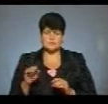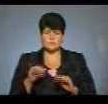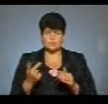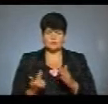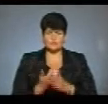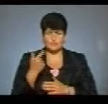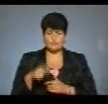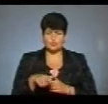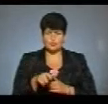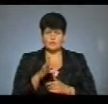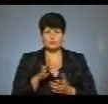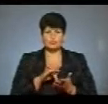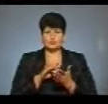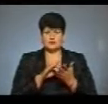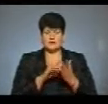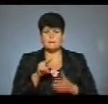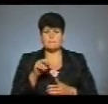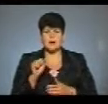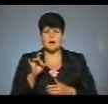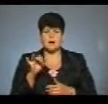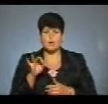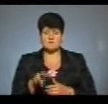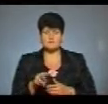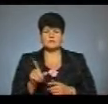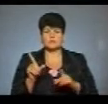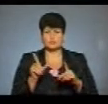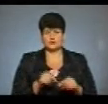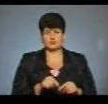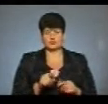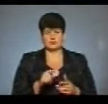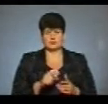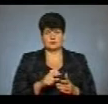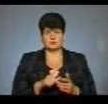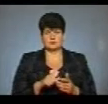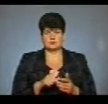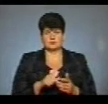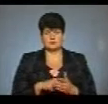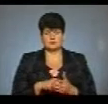протоку Босфор вони подорожуватимуть паромом. Ним доберуться до Чанаккале.